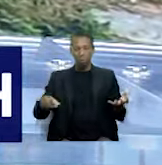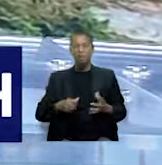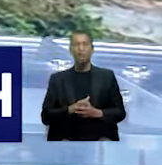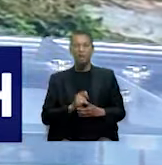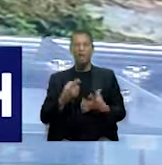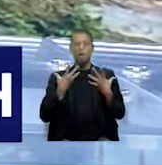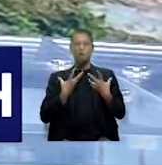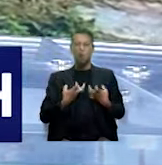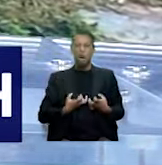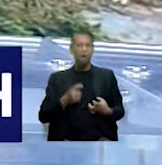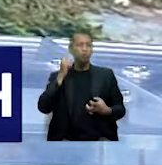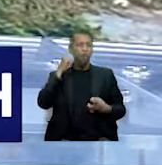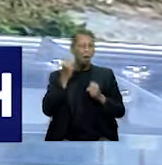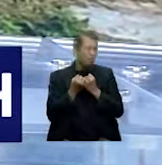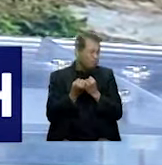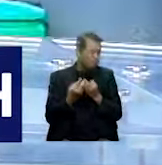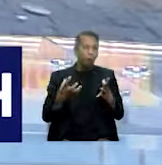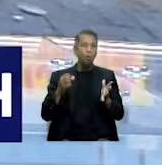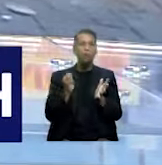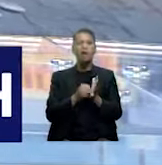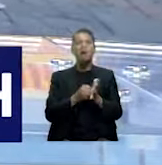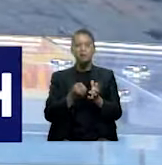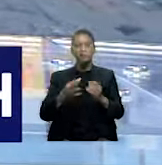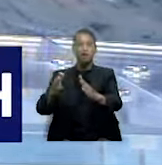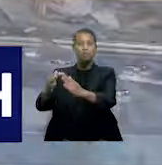Kerasnya ledakan juga membuat sejumlah rumah dekat lokasi